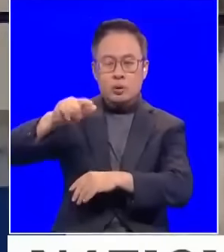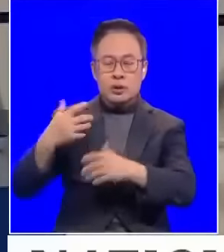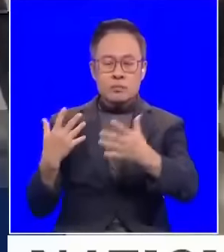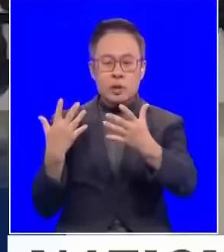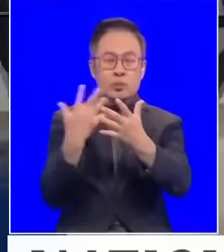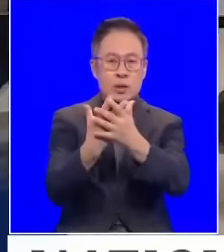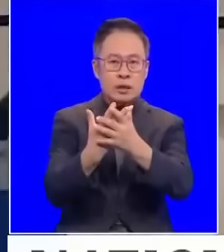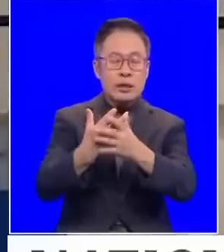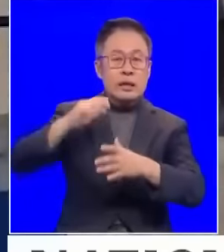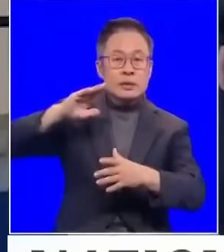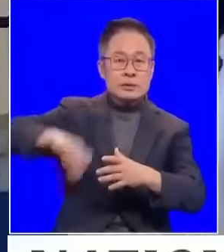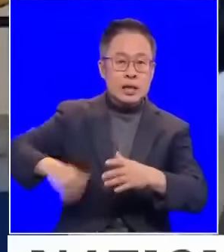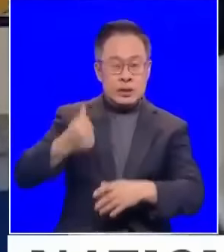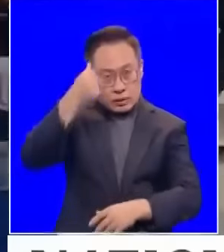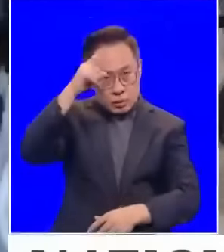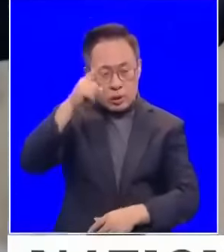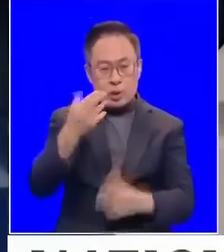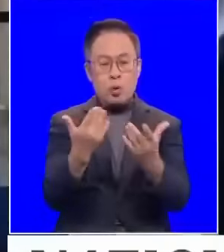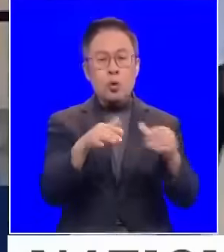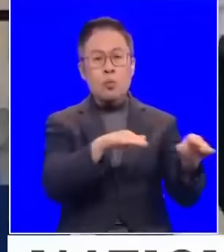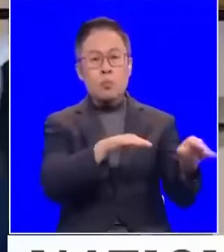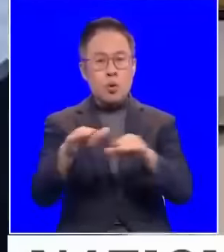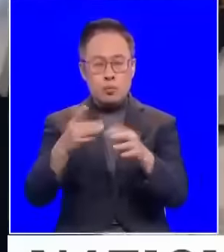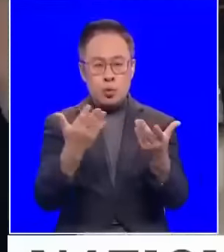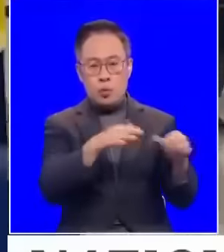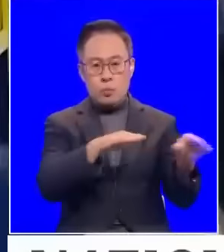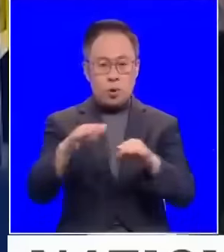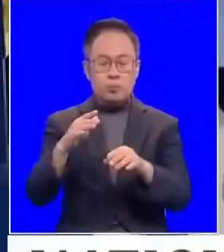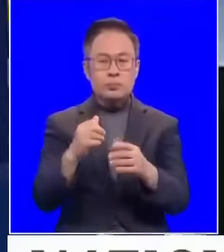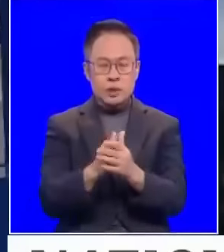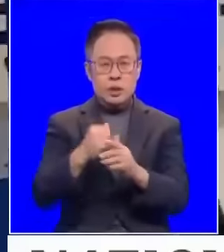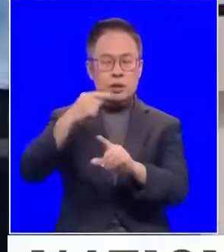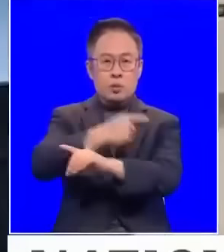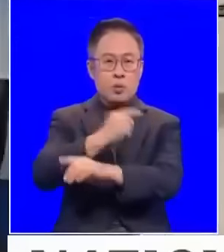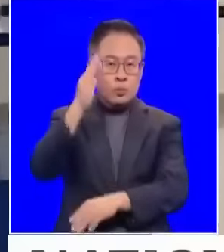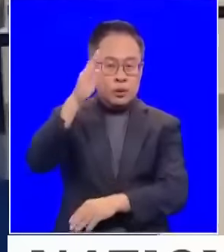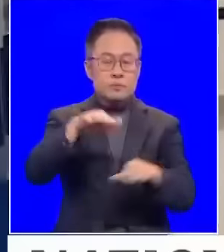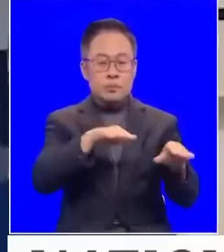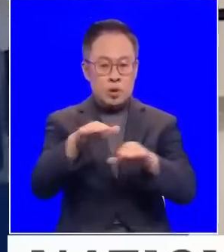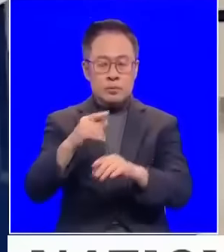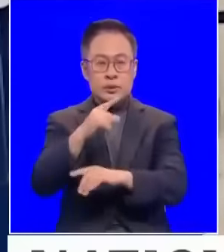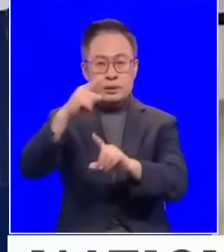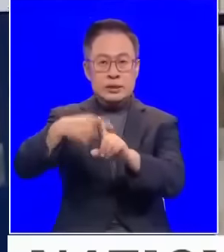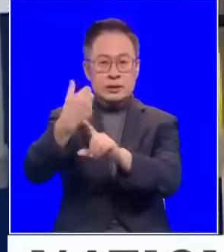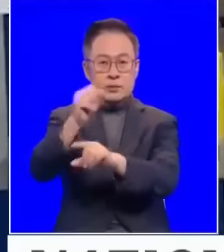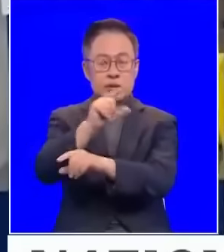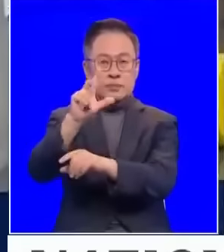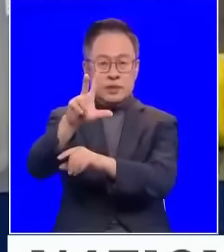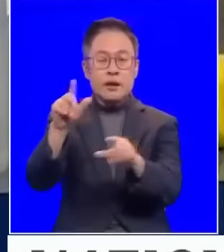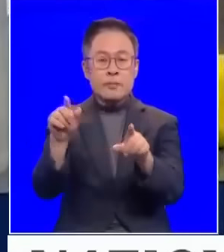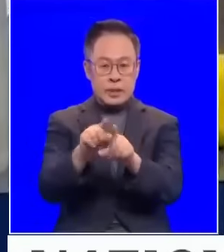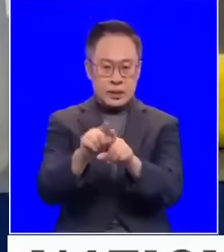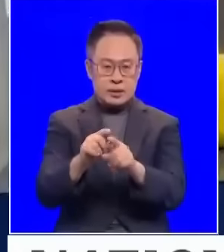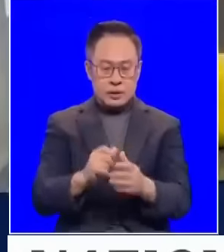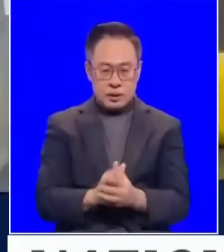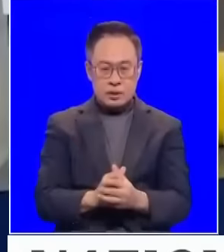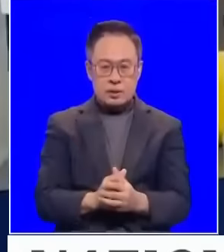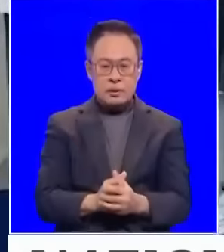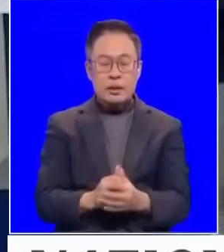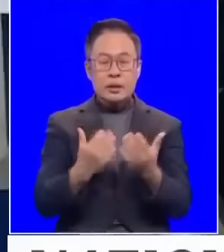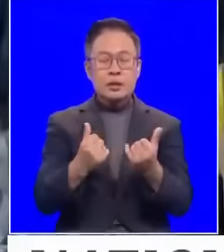ว่าจะครบกำหนดการกักโรคในวันพรุ่งนี้แต่ว่าวันพรุ่งนี้เป็นวันหยุดครับก็เลยจะให้เยี่ยมในวัน